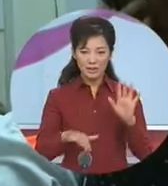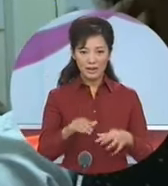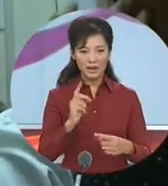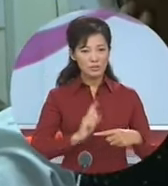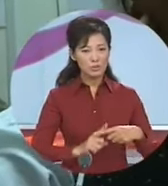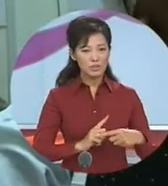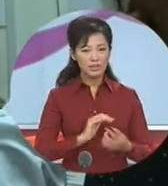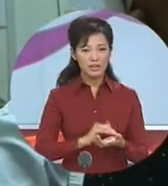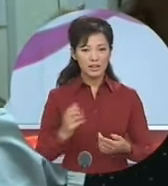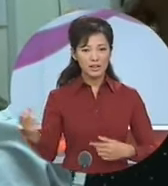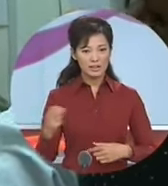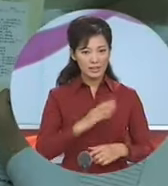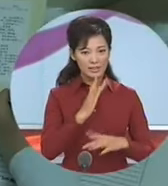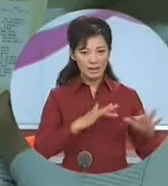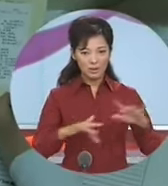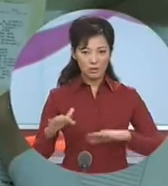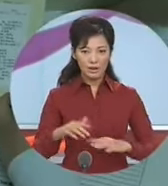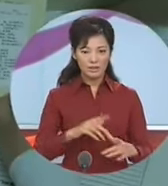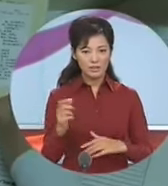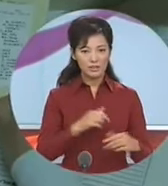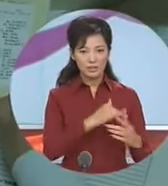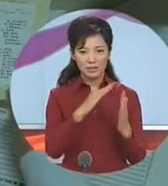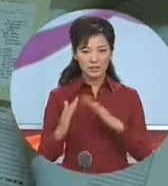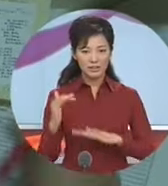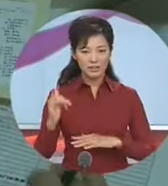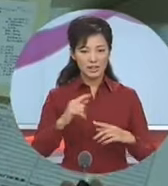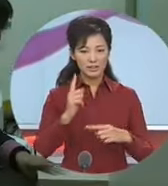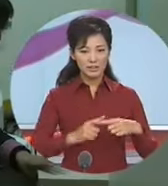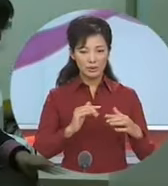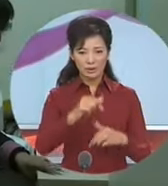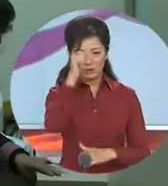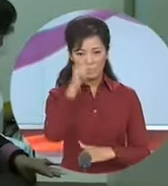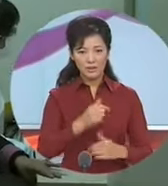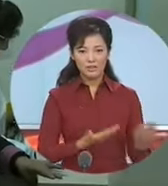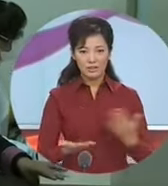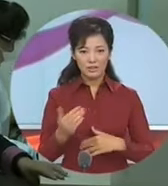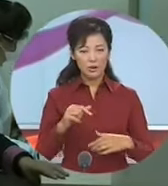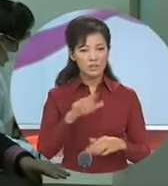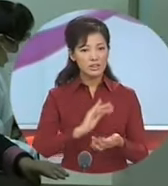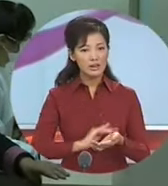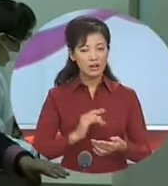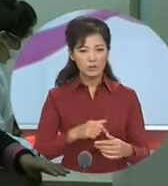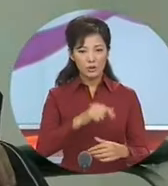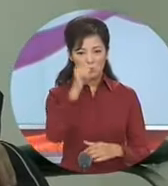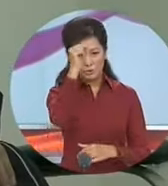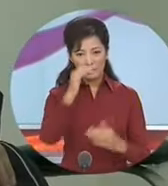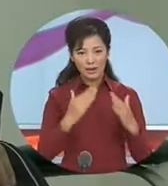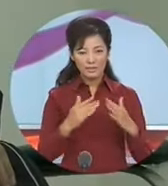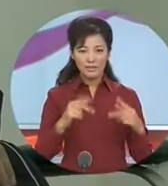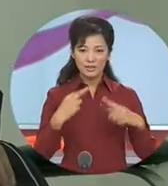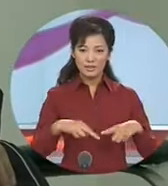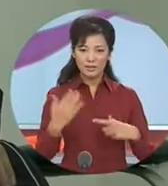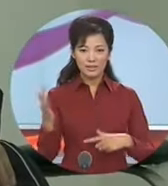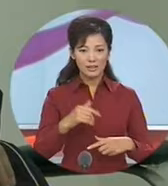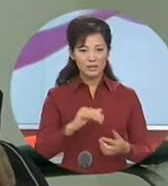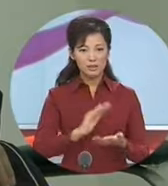诊，如果是甲流患者将会被隔离并移至其他定点医院接受进一步治疗。但据医院介绍，目前前来就诊